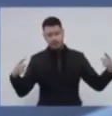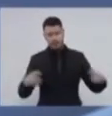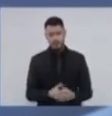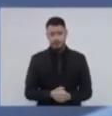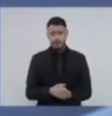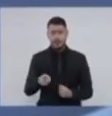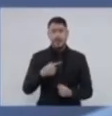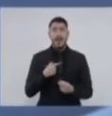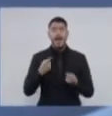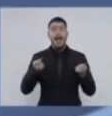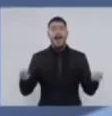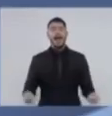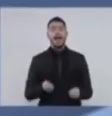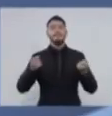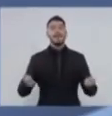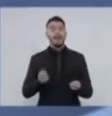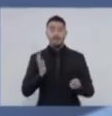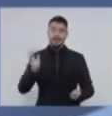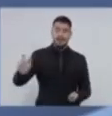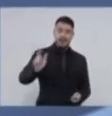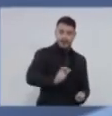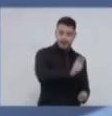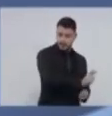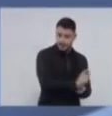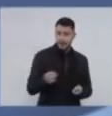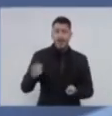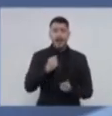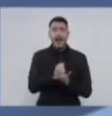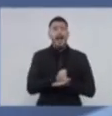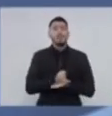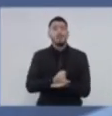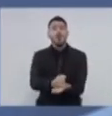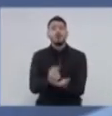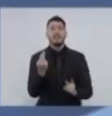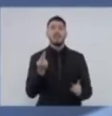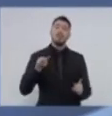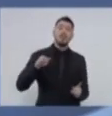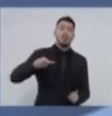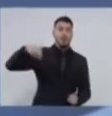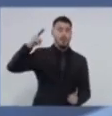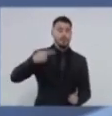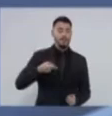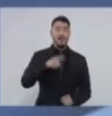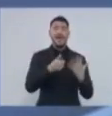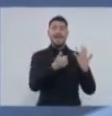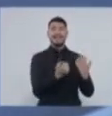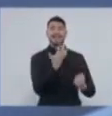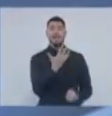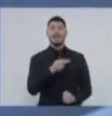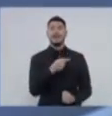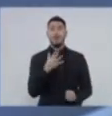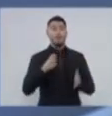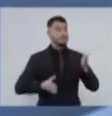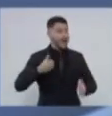τους επαγγελματικούς καταναλωτές η μοναδιαία τιμή της επιδότησης διπλασιάζεται από τα 65€ ανά mw το